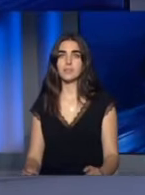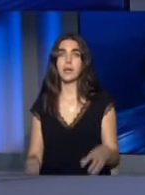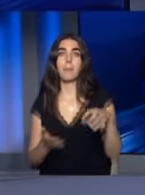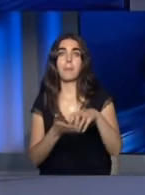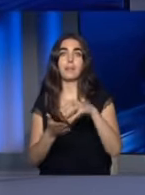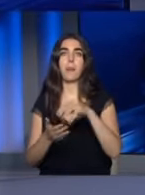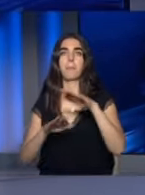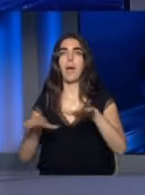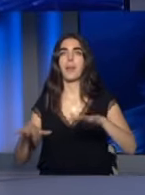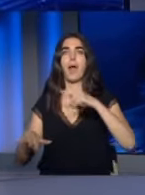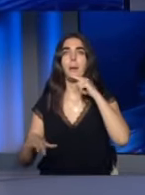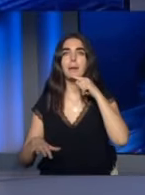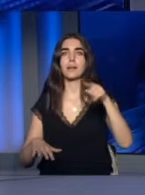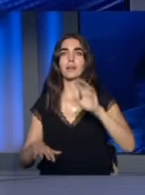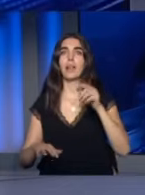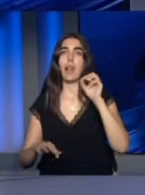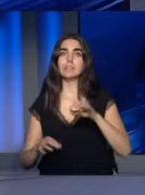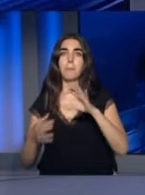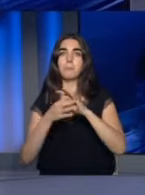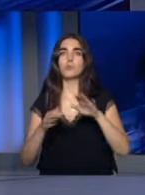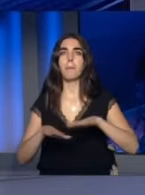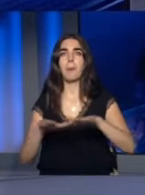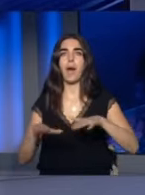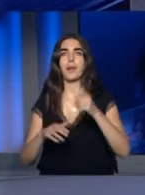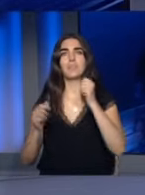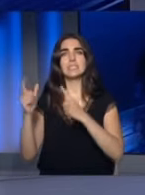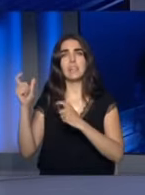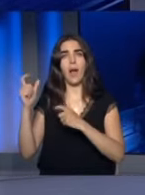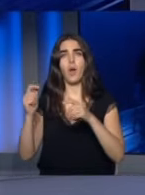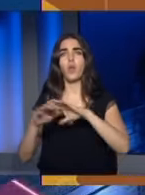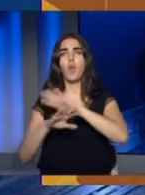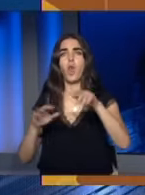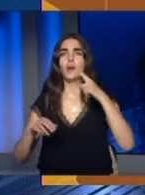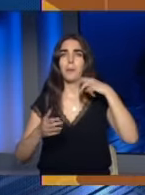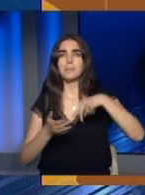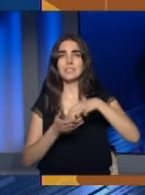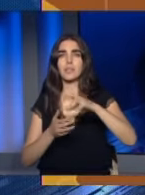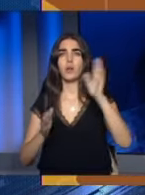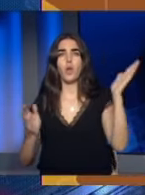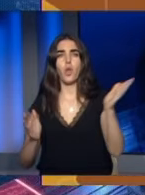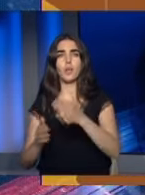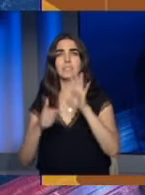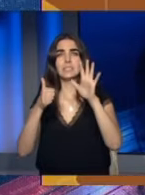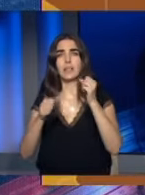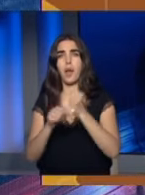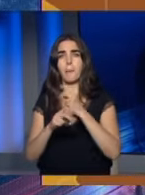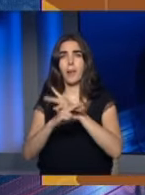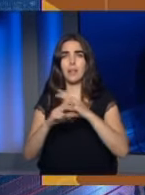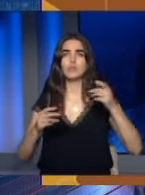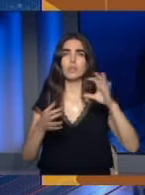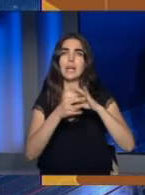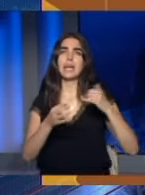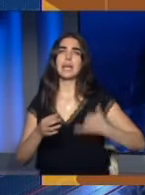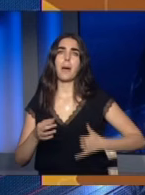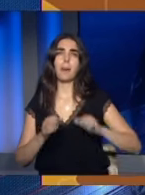منطقه البحر الاحمر نفذت القوات البحريه والقوه الصاروخيه وسلاح الجو المسير في القوات المسلحه اليمنيه ست عمليات